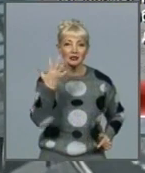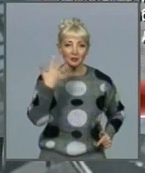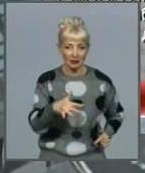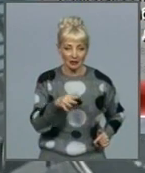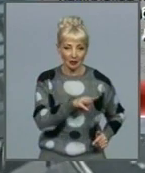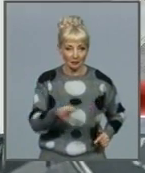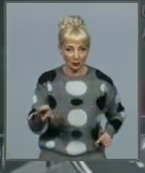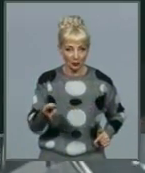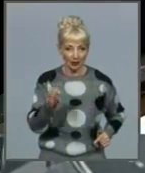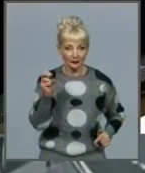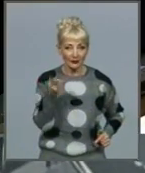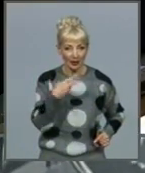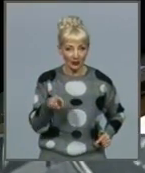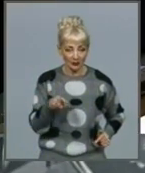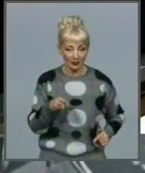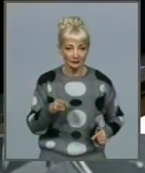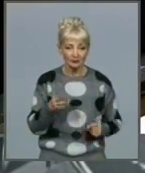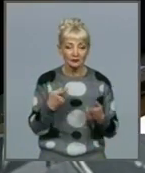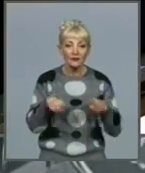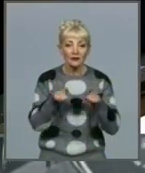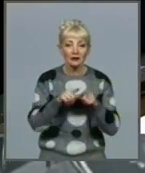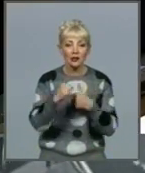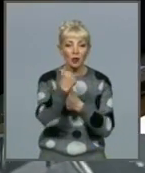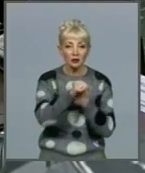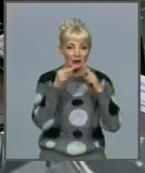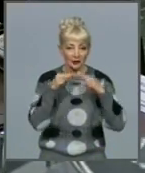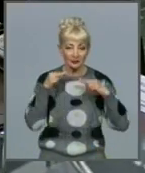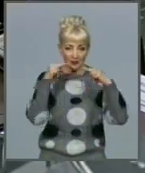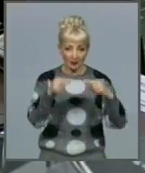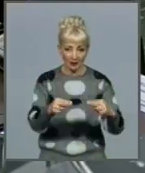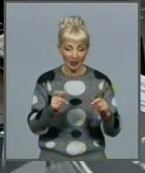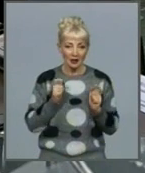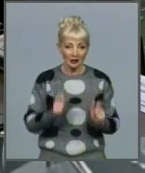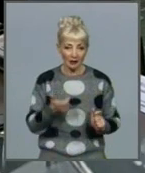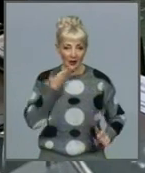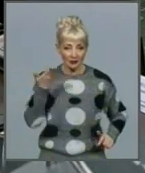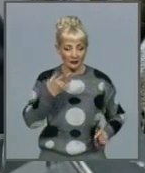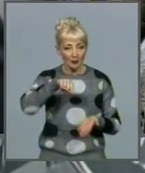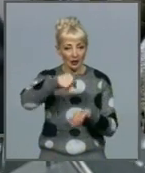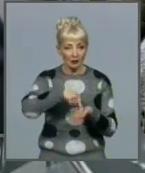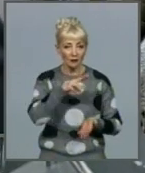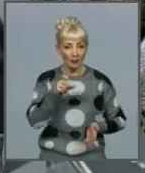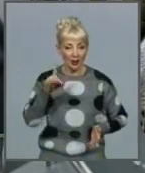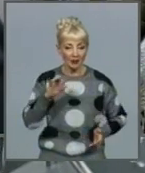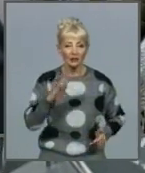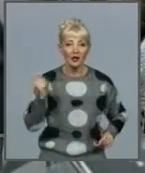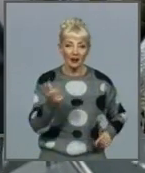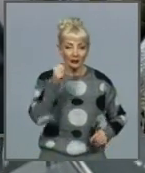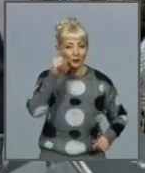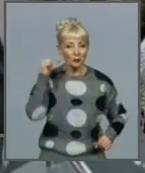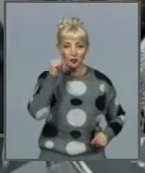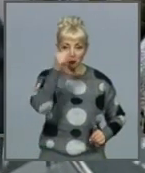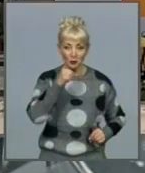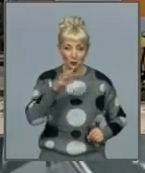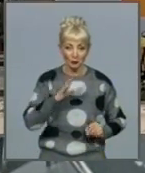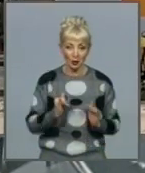евро. Також окрема увага, згідно звіту міського голови, у Харкові минулоріч була приділена соціальним